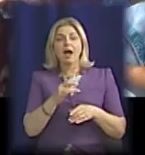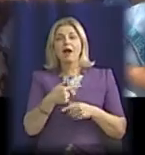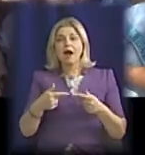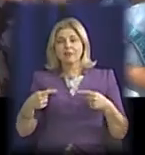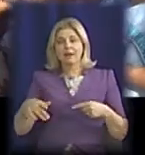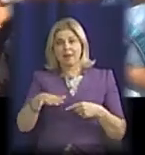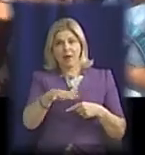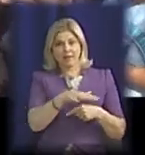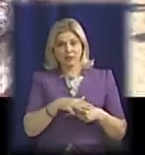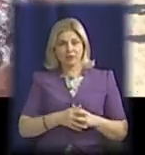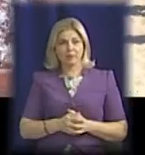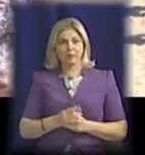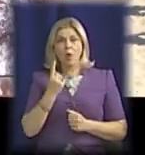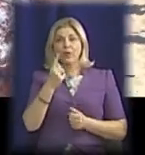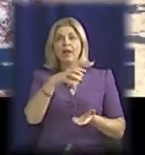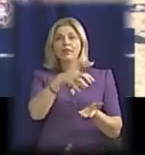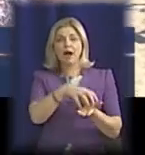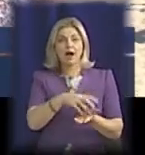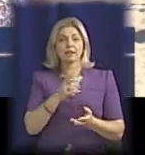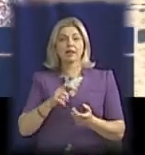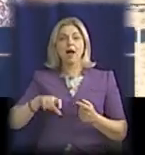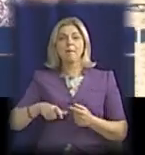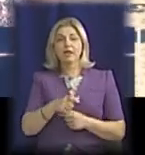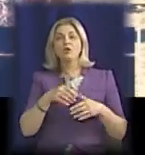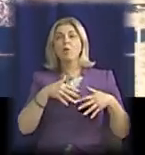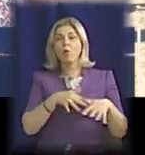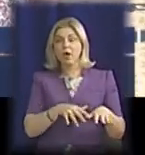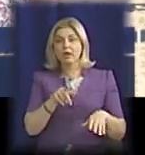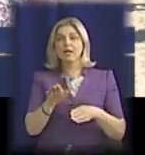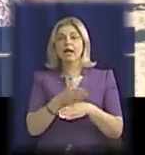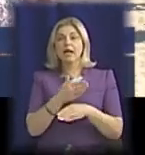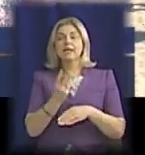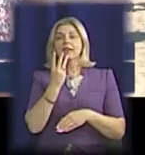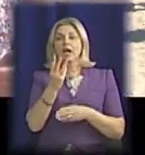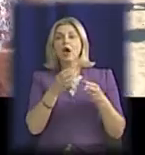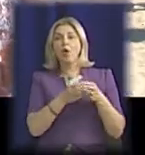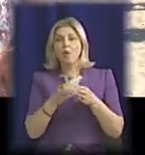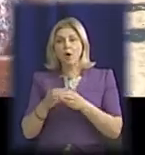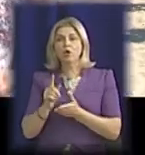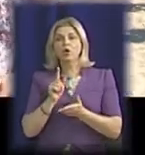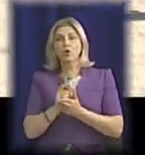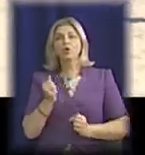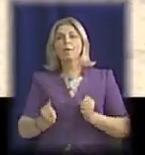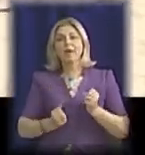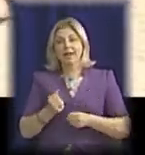майданчикам. Одну з локацій розташували на березі моря. Учасників поділили на три команди. Вони мають пробігти естафету.